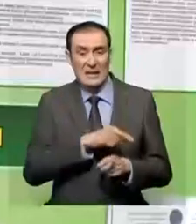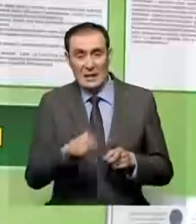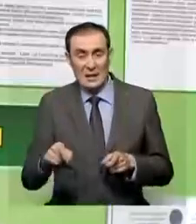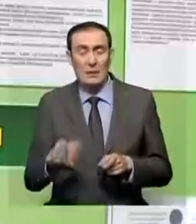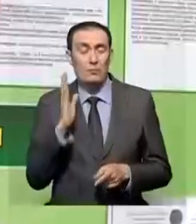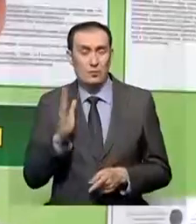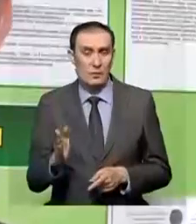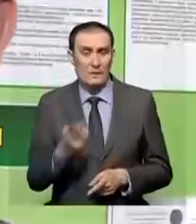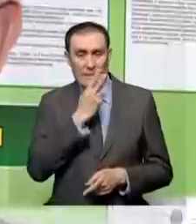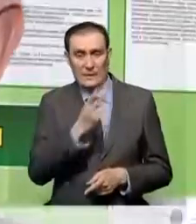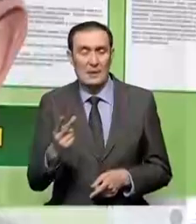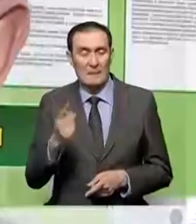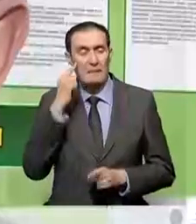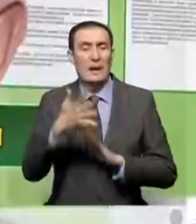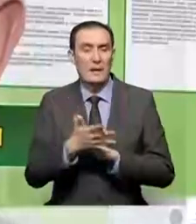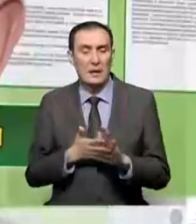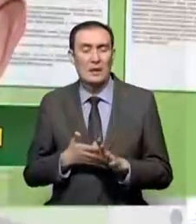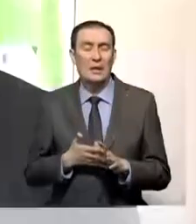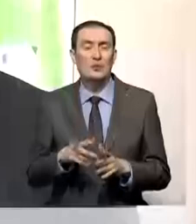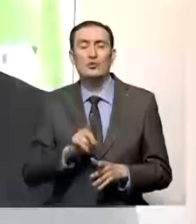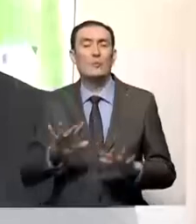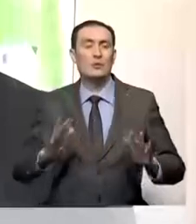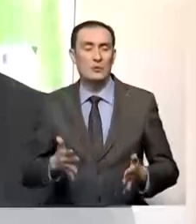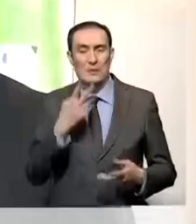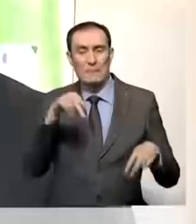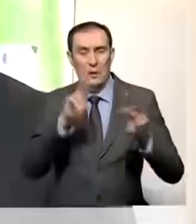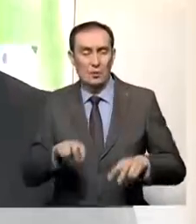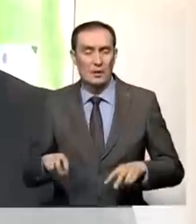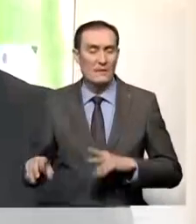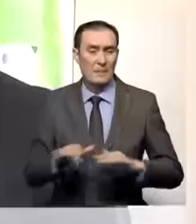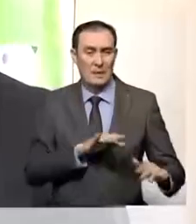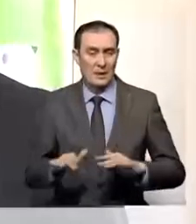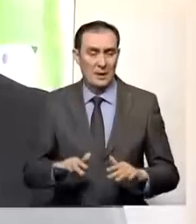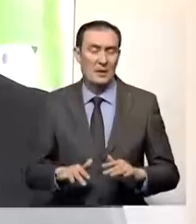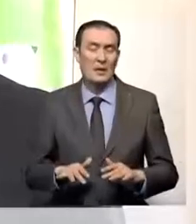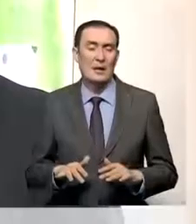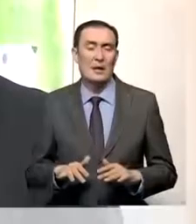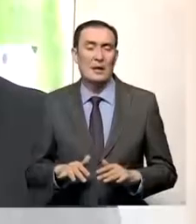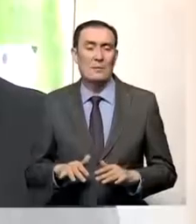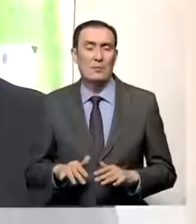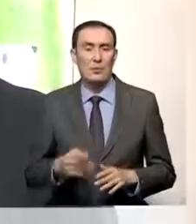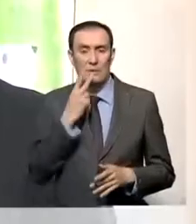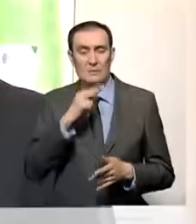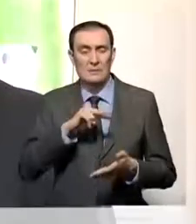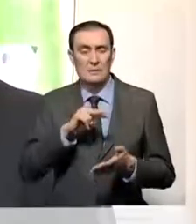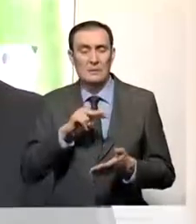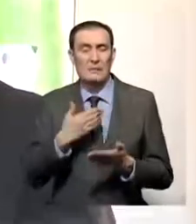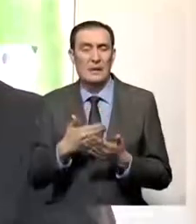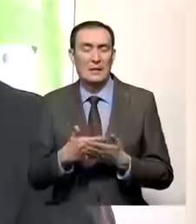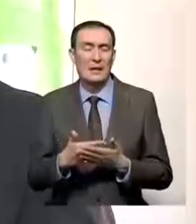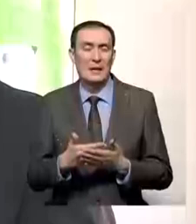уже будет наглядная картина по происходящему. Мониторинговые мероприятия по стадным саранчевым запланированы